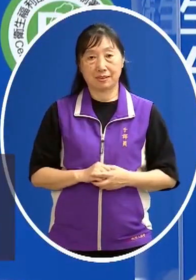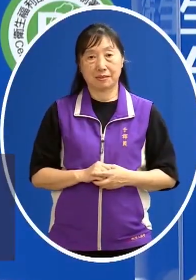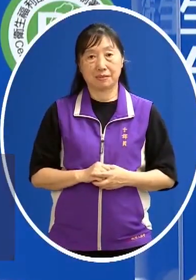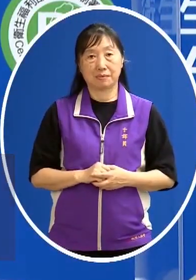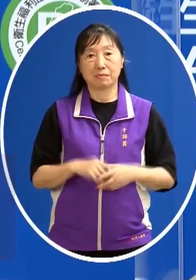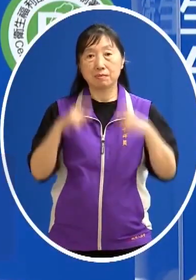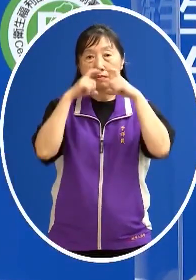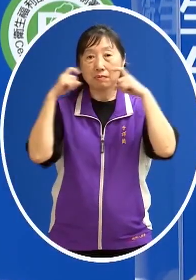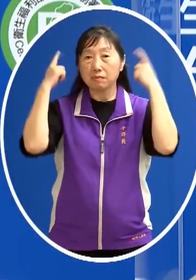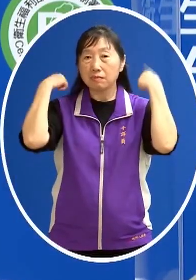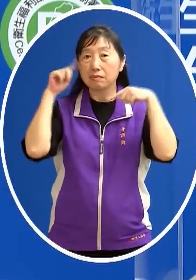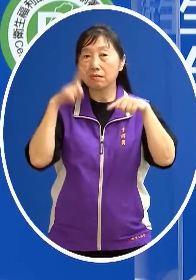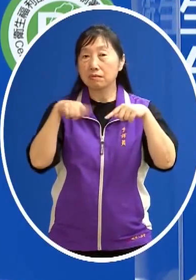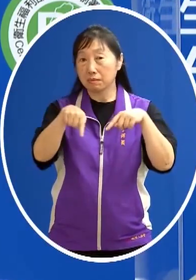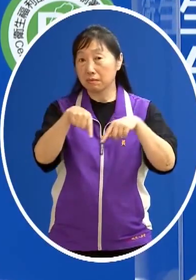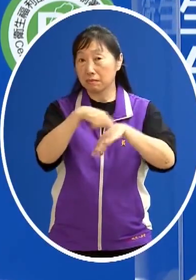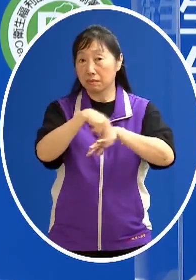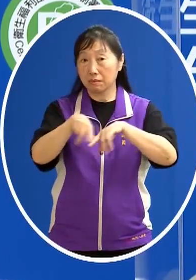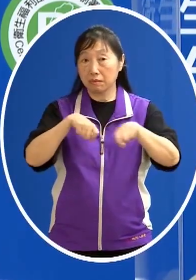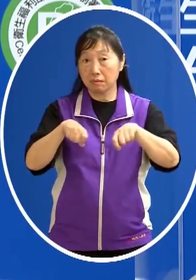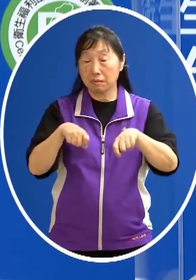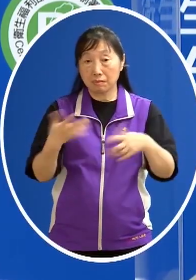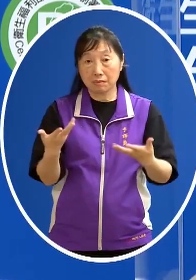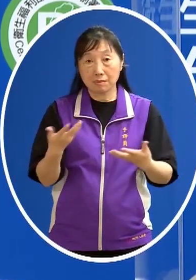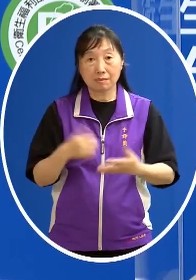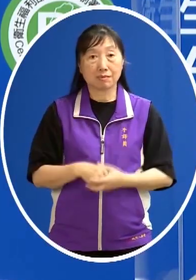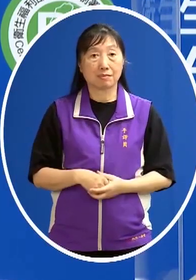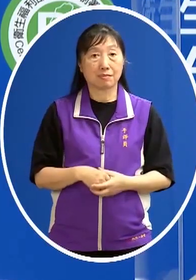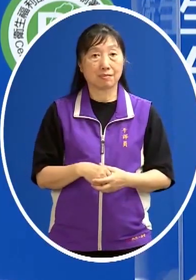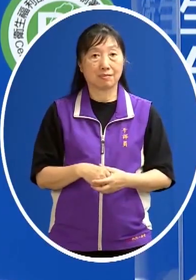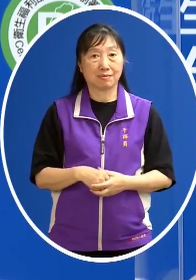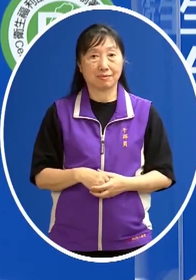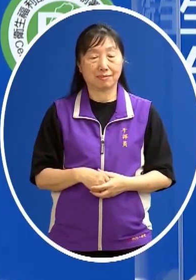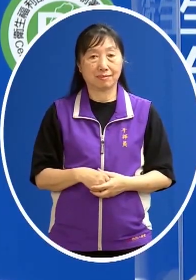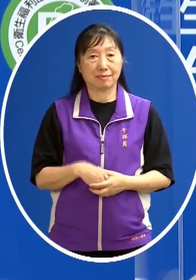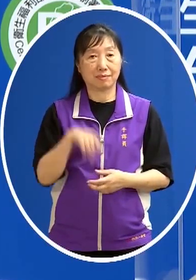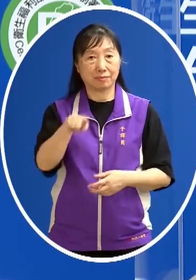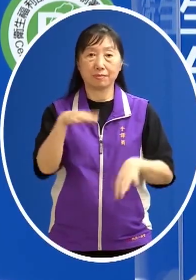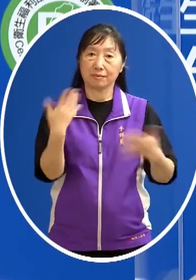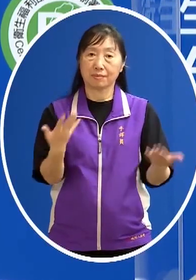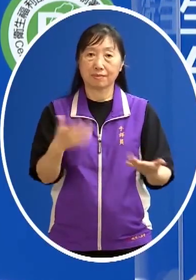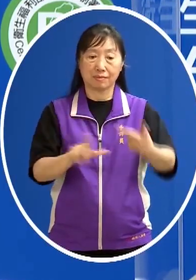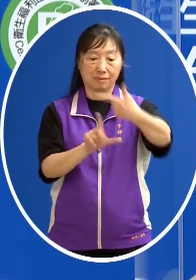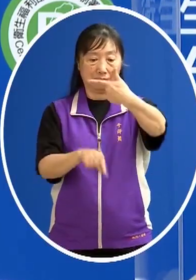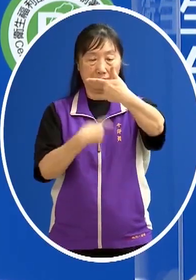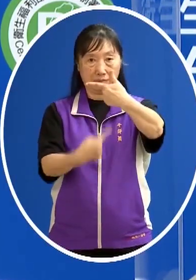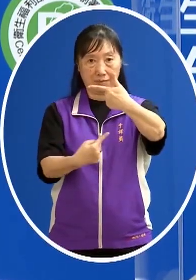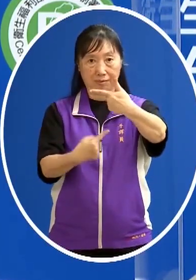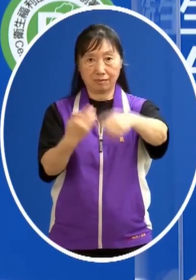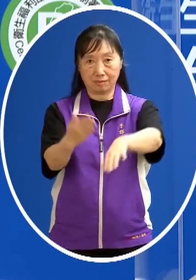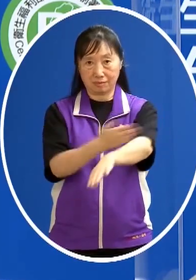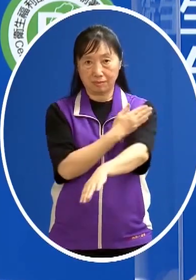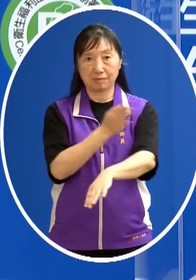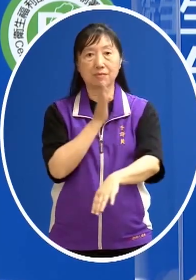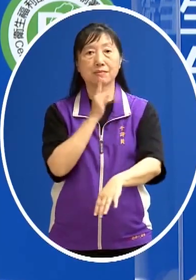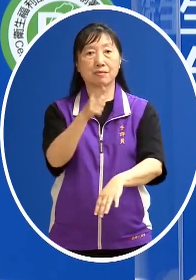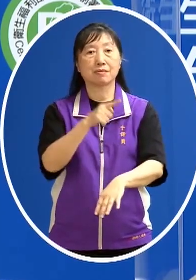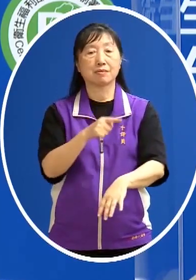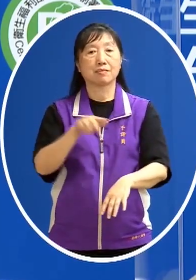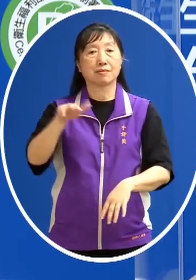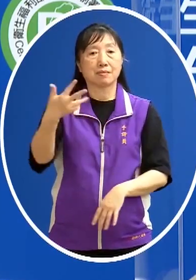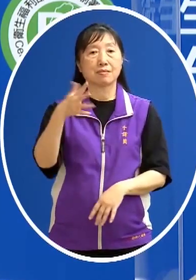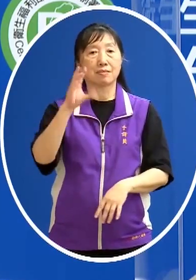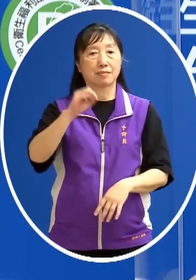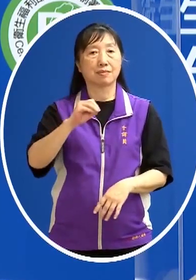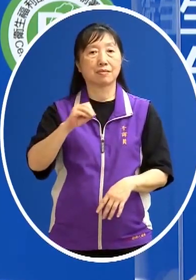我们的口罩的政策。好，那基本上我们大概就好，大概6月1号起，我们就固定征用